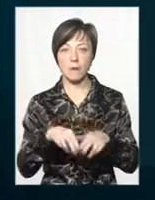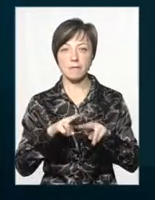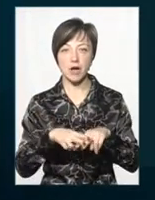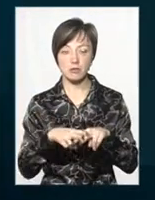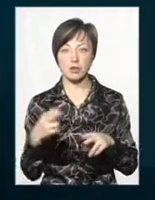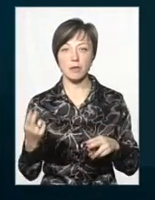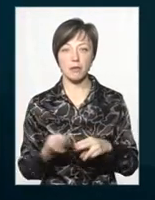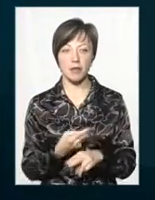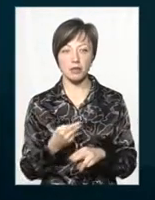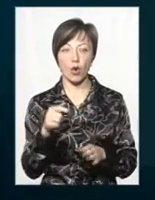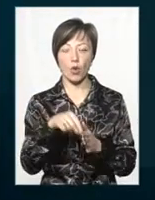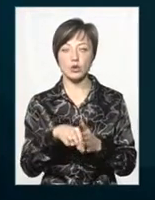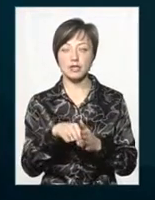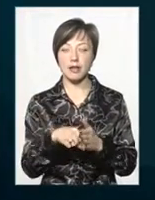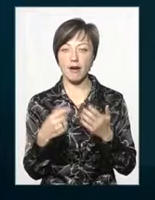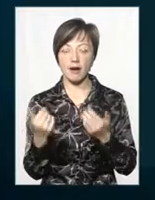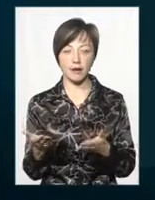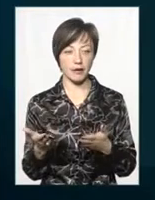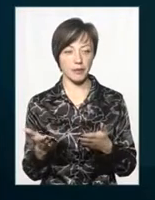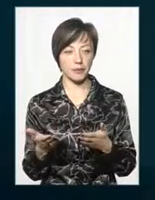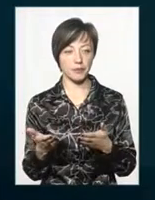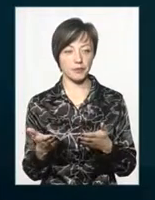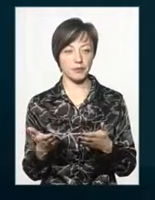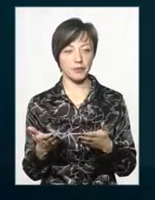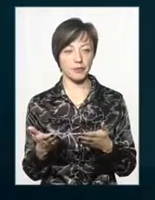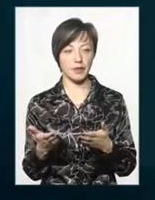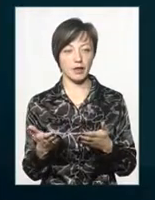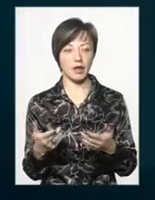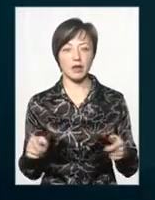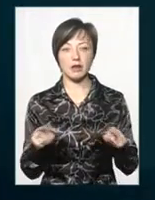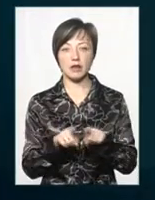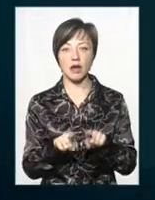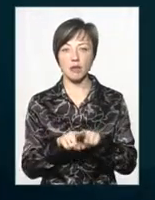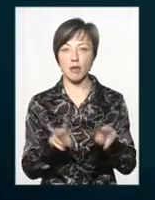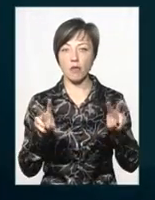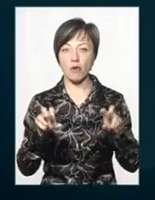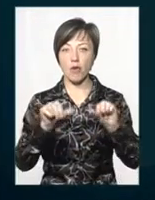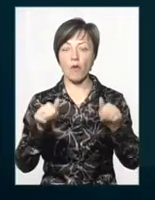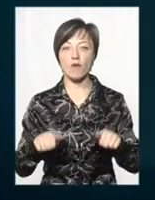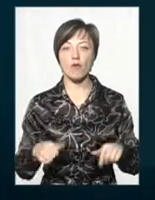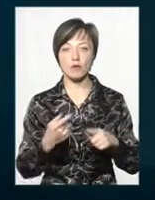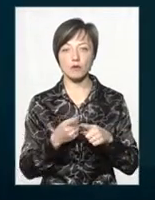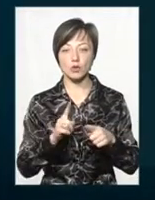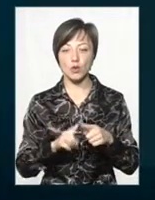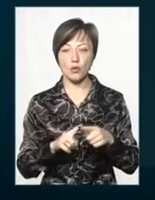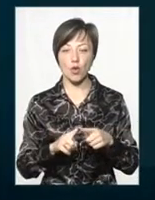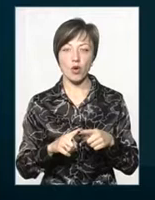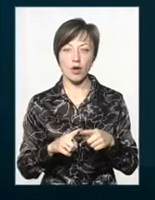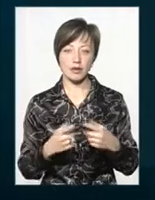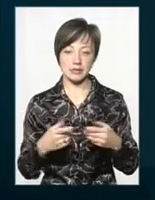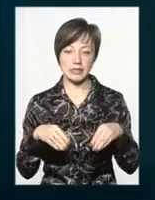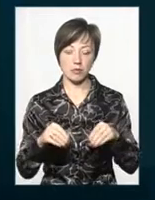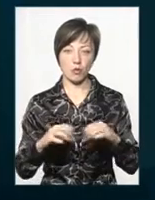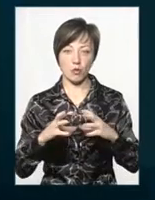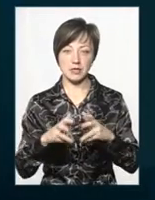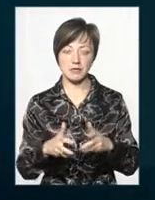тобто без ознаки її, так би мовити, оформлення в цьому земному світі. Він